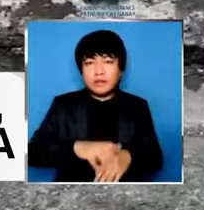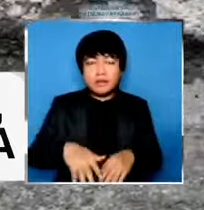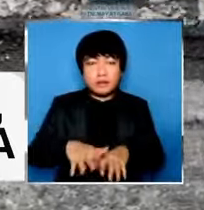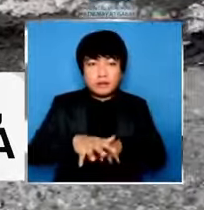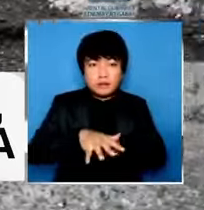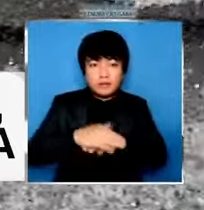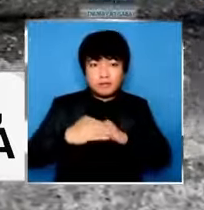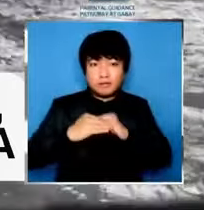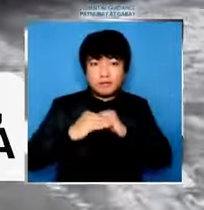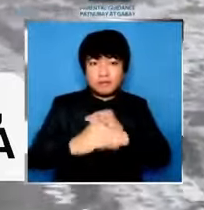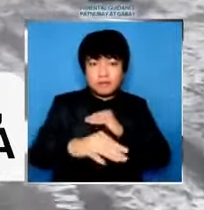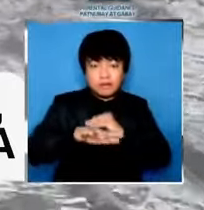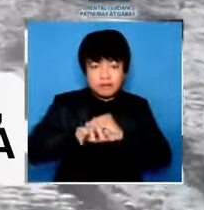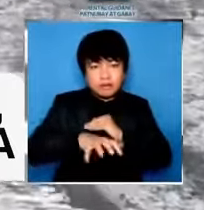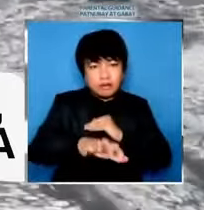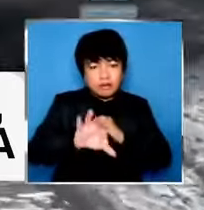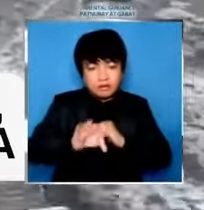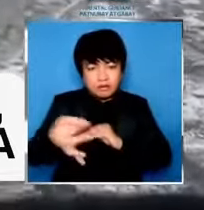ang ilang kalsada.